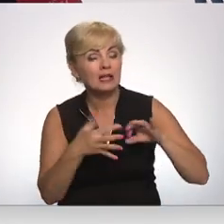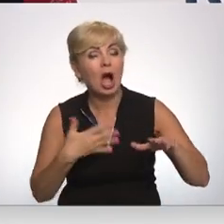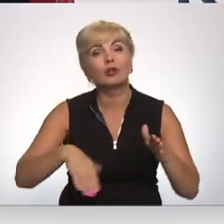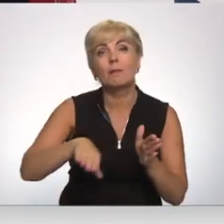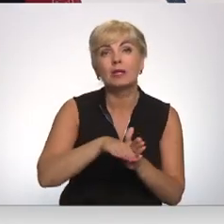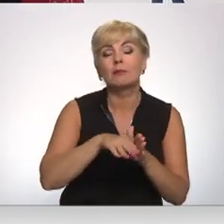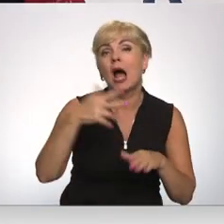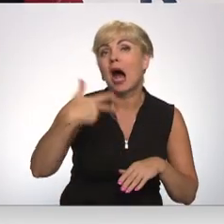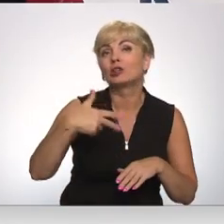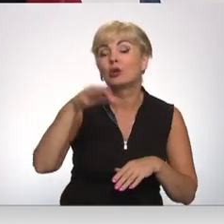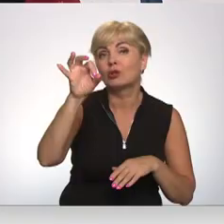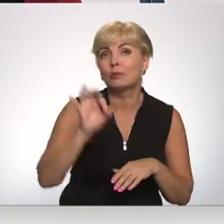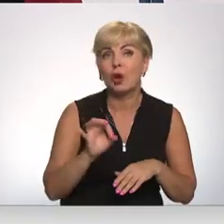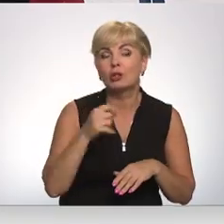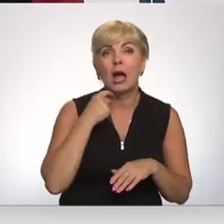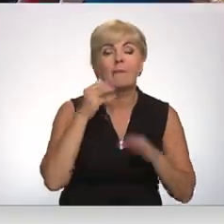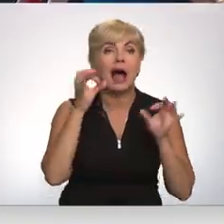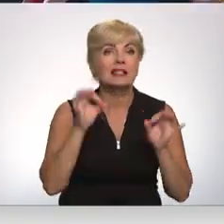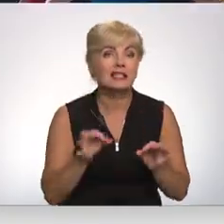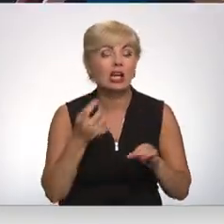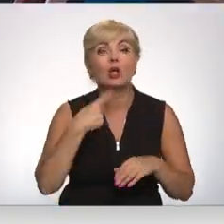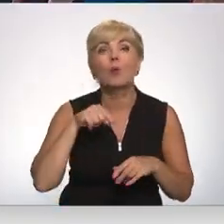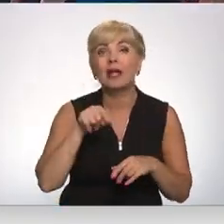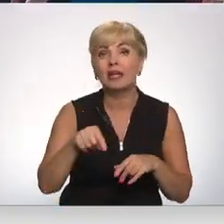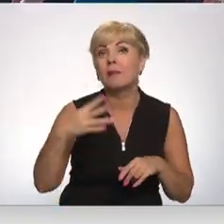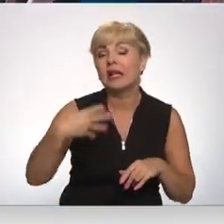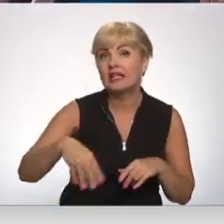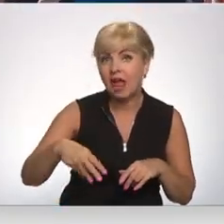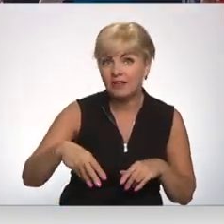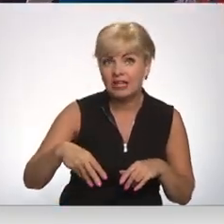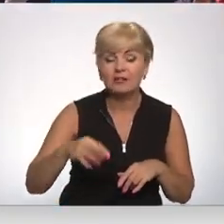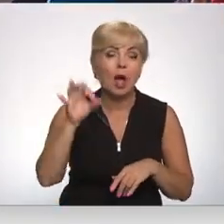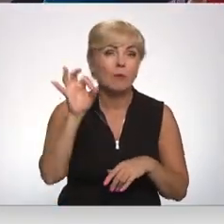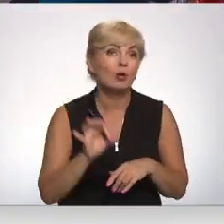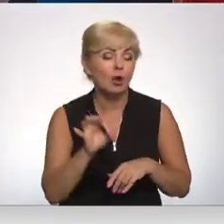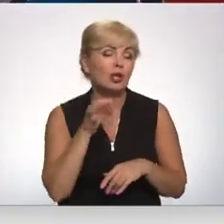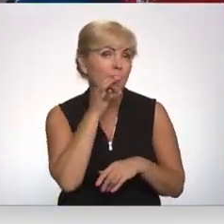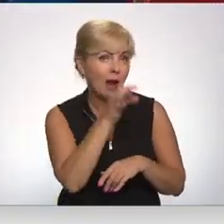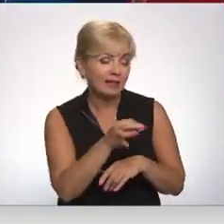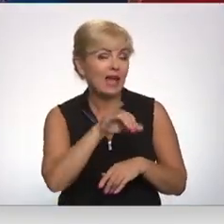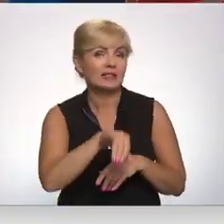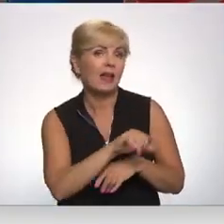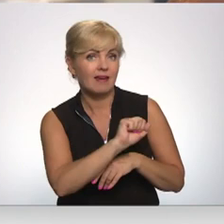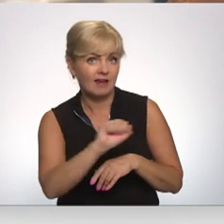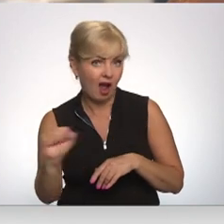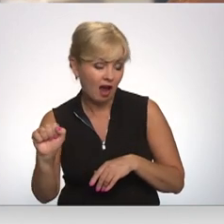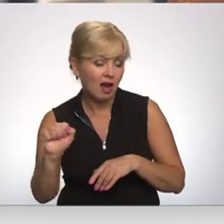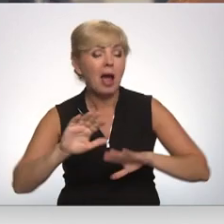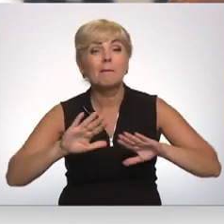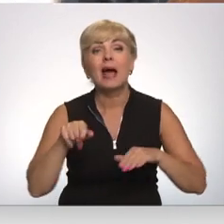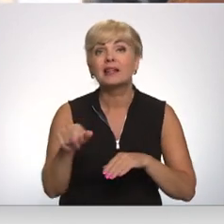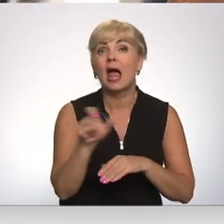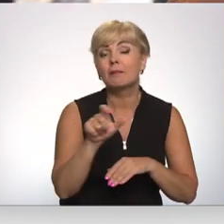piedalījās 80% balsstiesīgo. No tiem 90% pateica jā. Taču